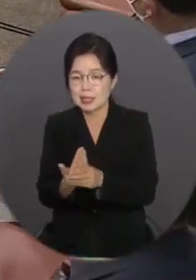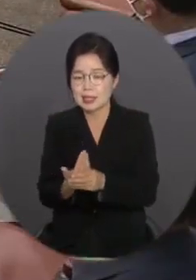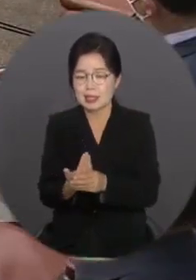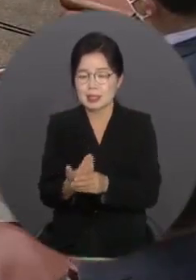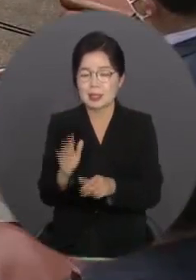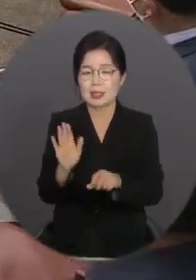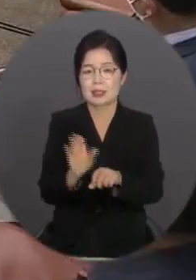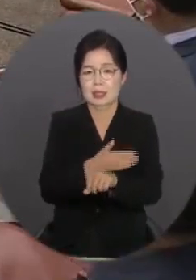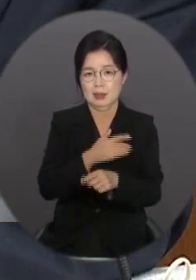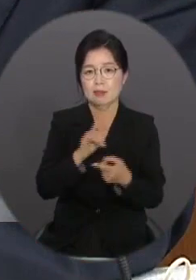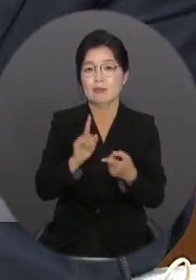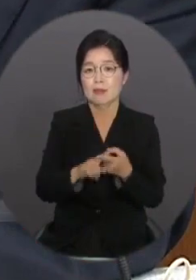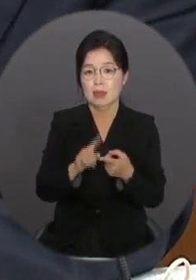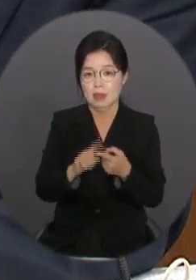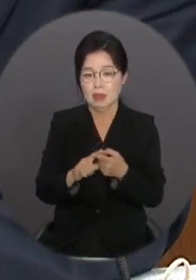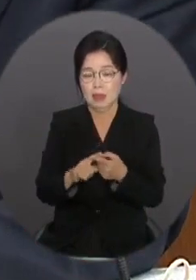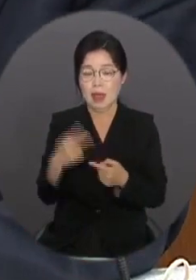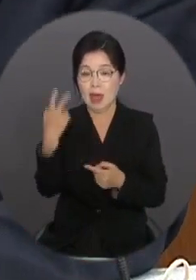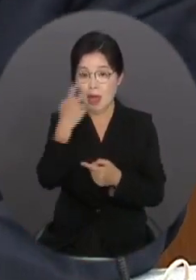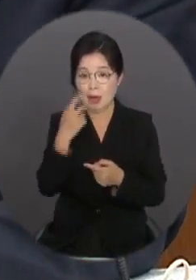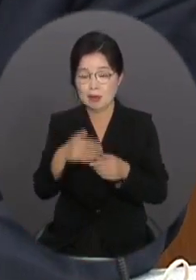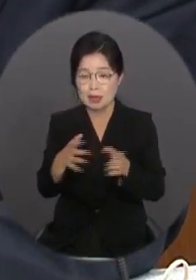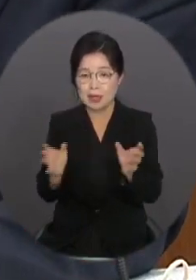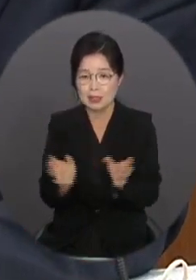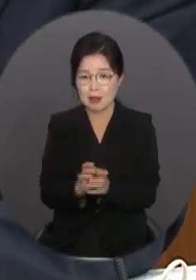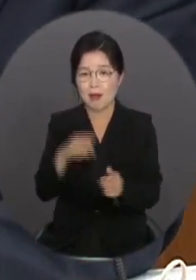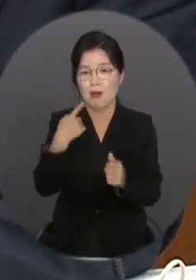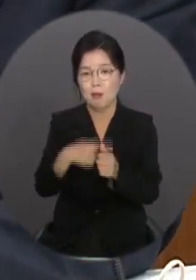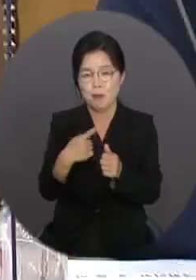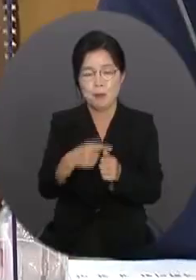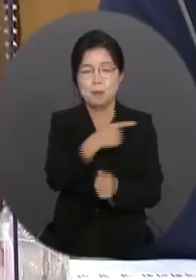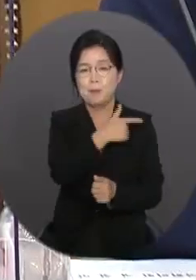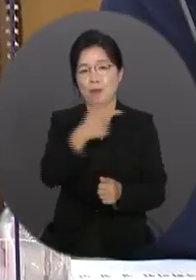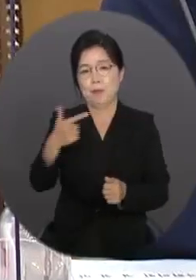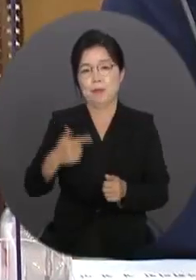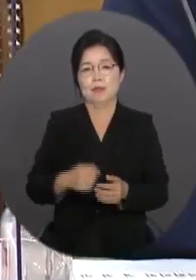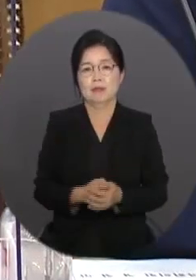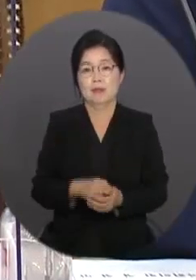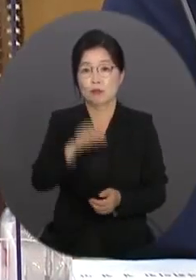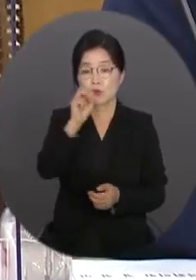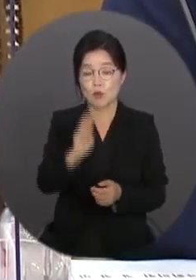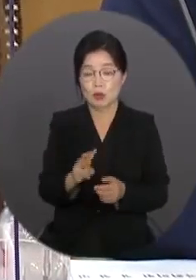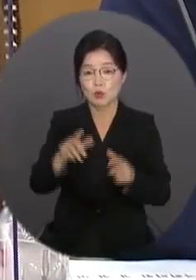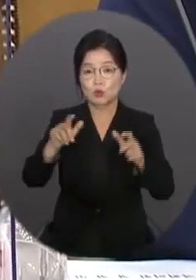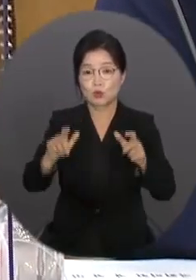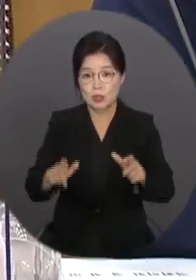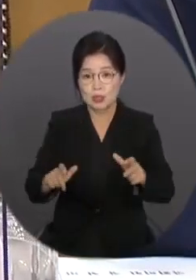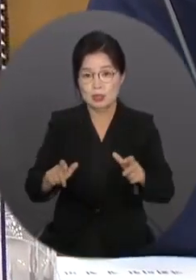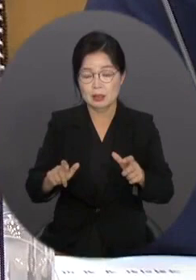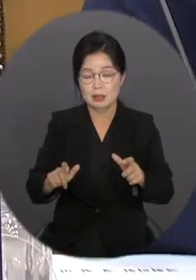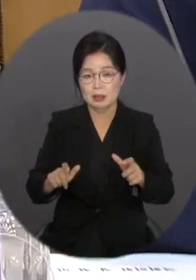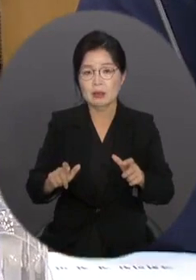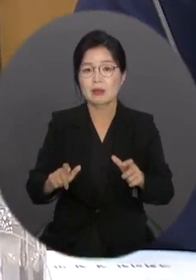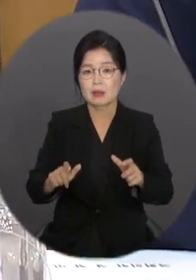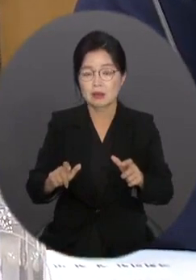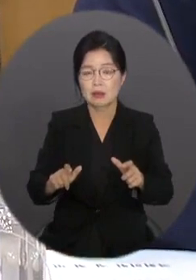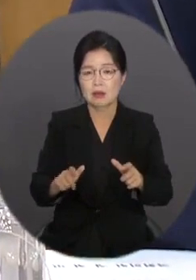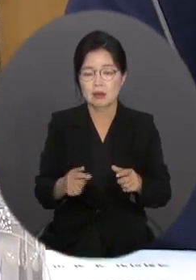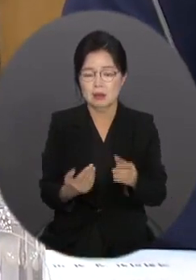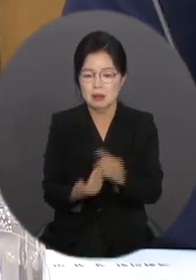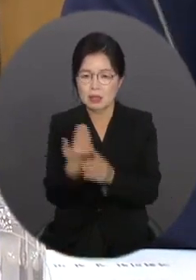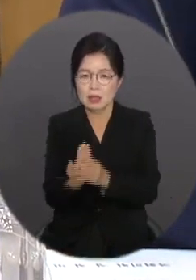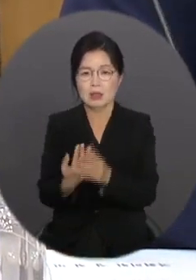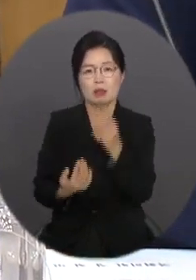두고 국회 국정감사장에서 질타가 쏟아졌습니다. 광주에서 현산에서 지금 두